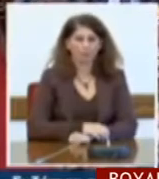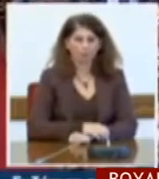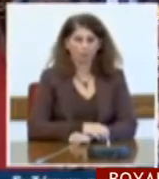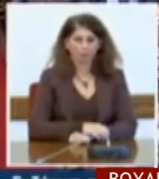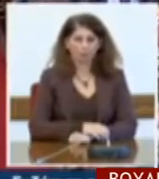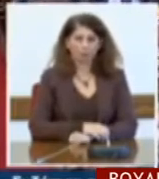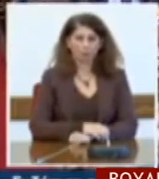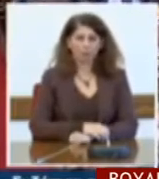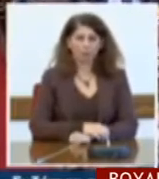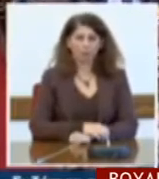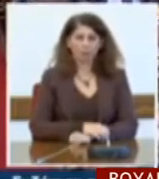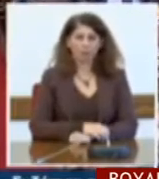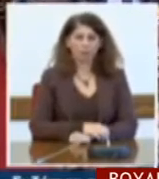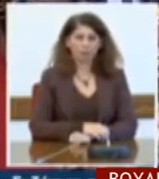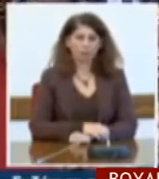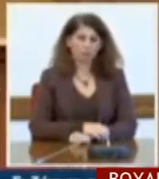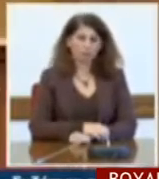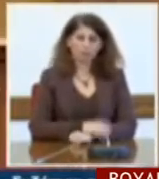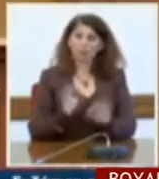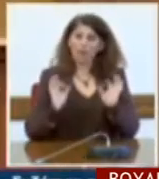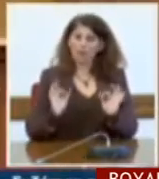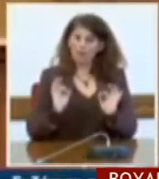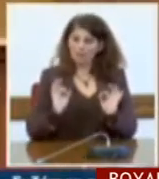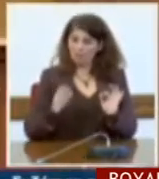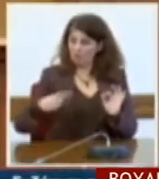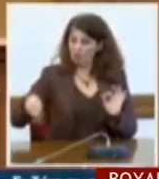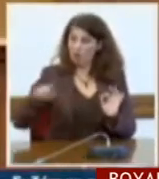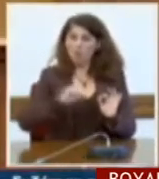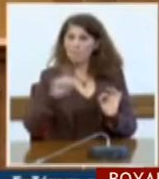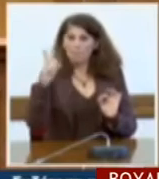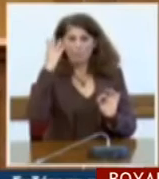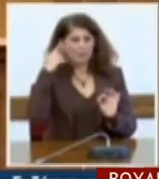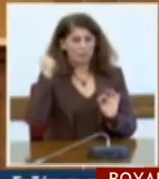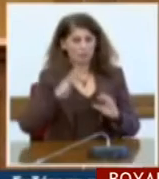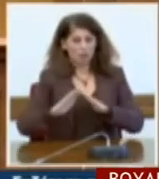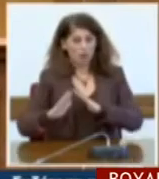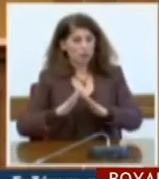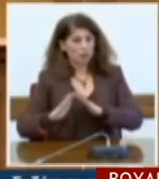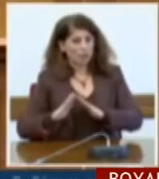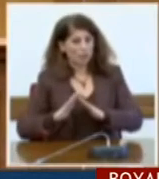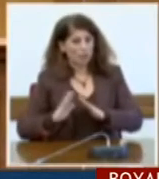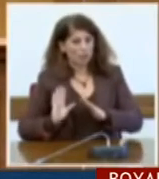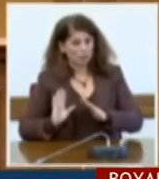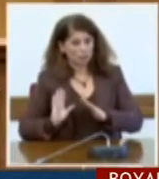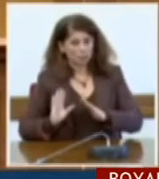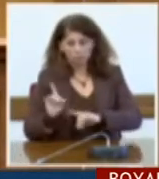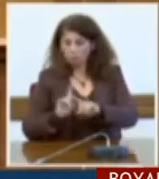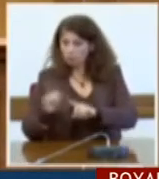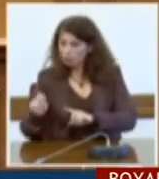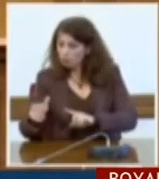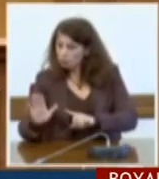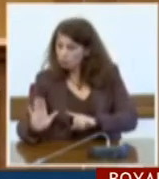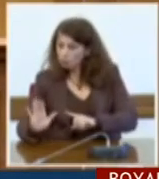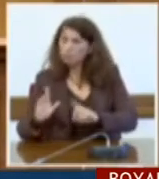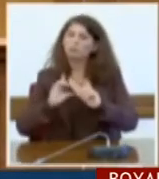Και βέβαια, να μην ξεχνάμε και την φροντίδα μας στους πιο αδύναμους με την απόφασή